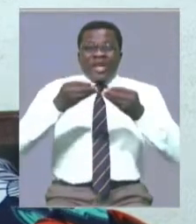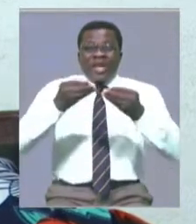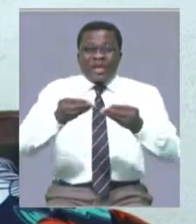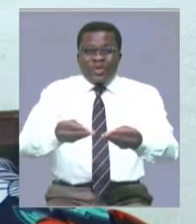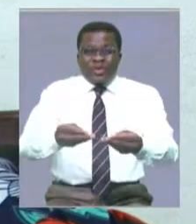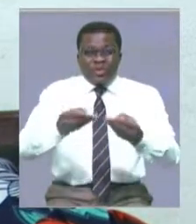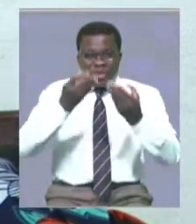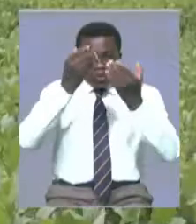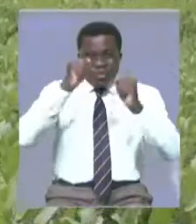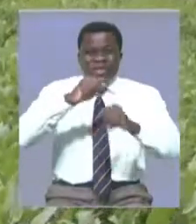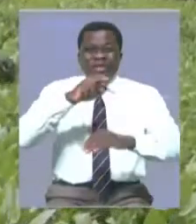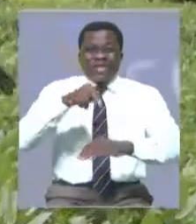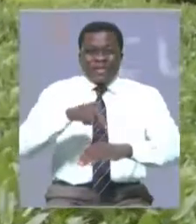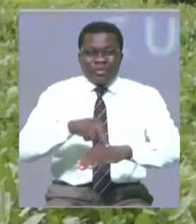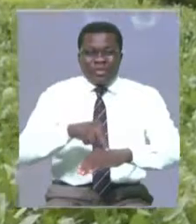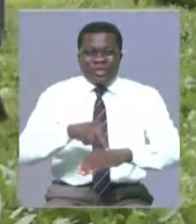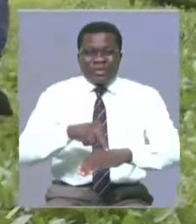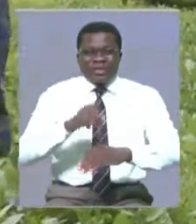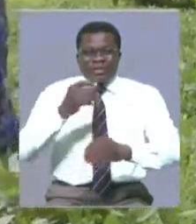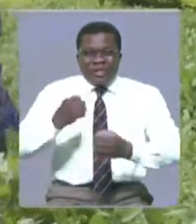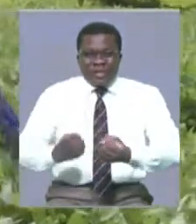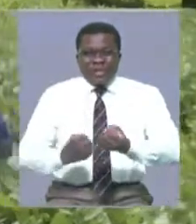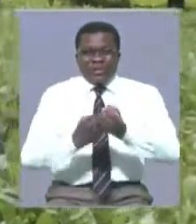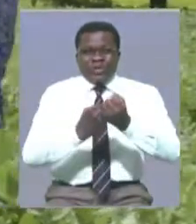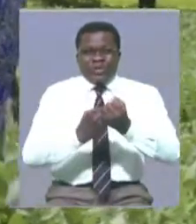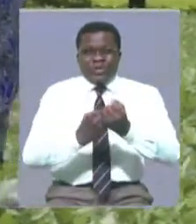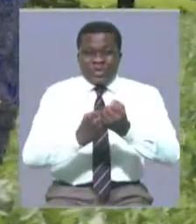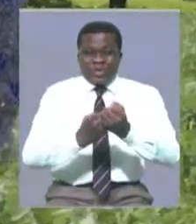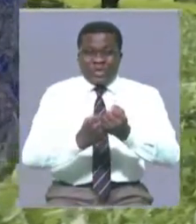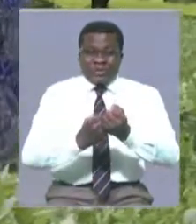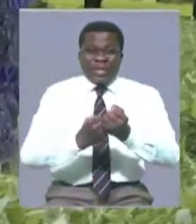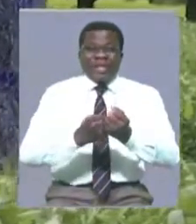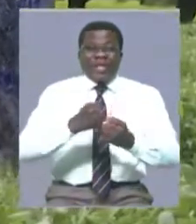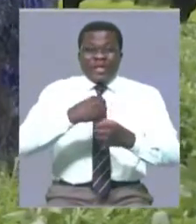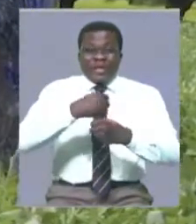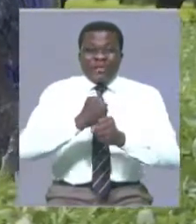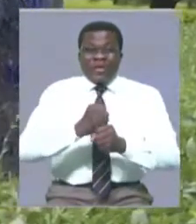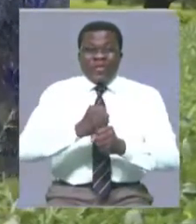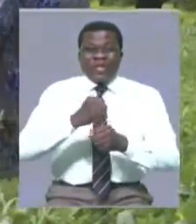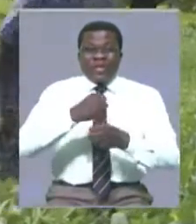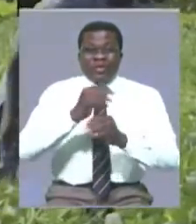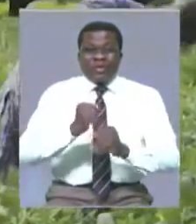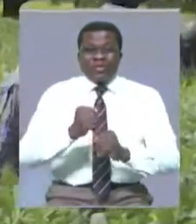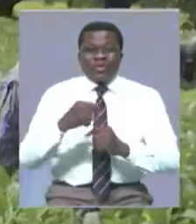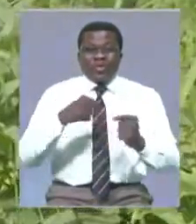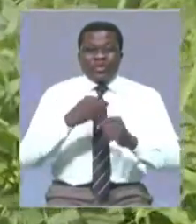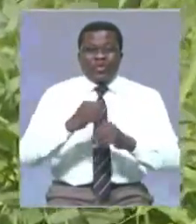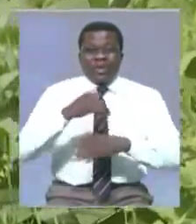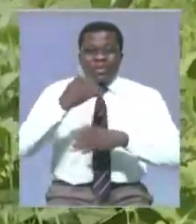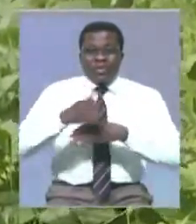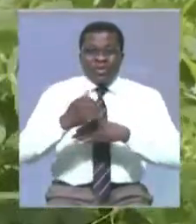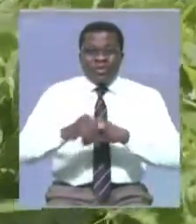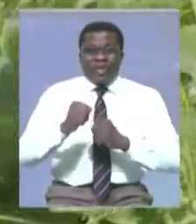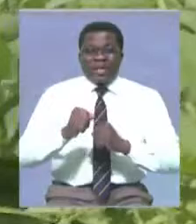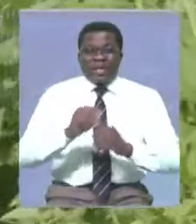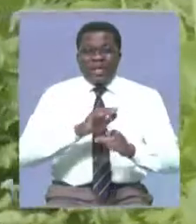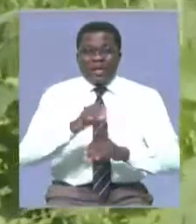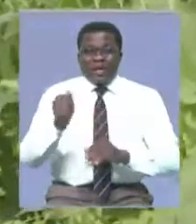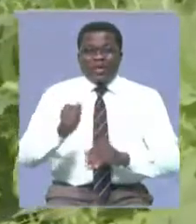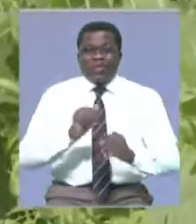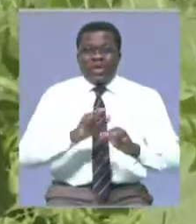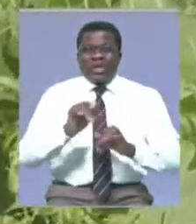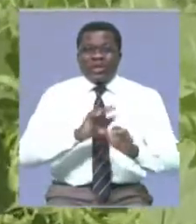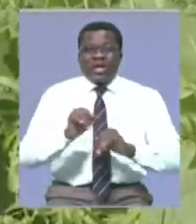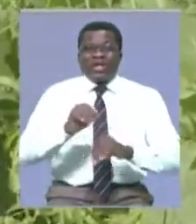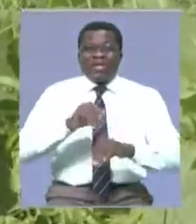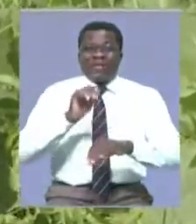président de la République. Ils soutiennent le fermier, le producteur, se battent pour le pain et le vin. Leur action a déjà fait